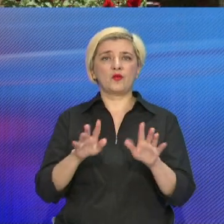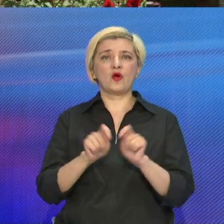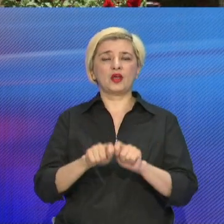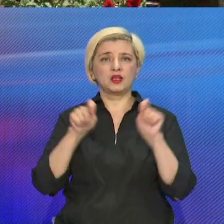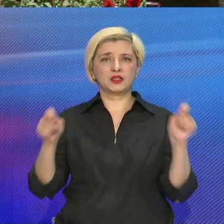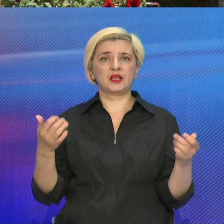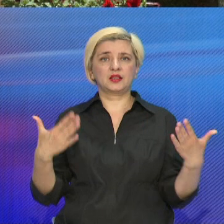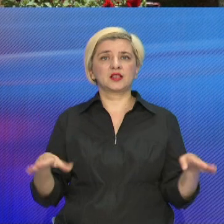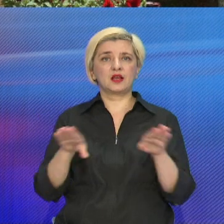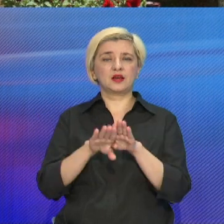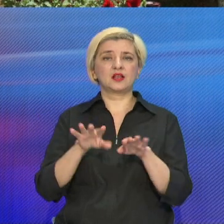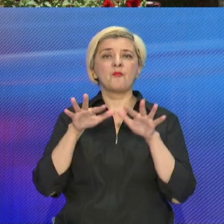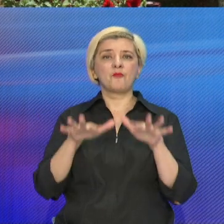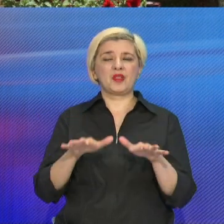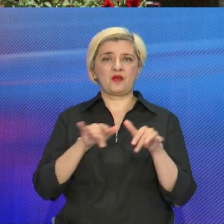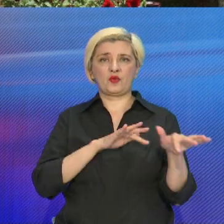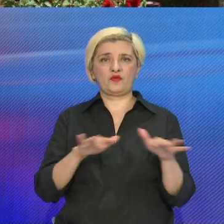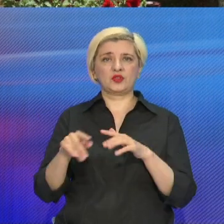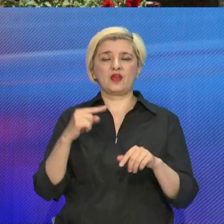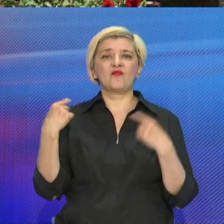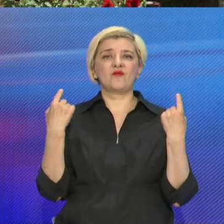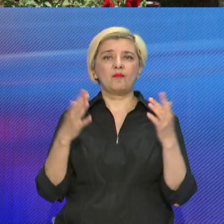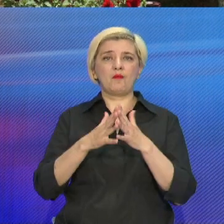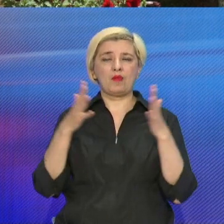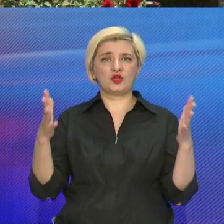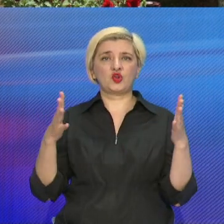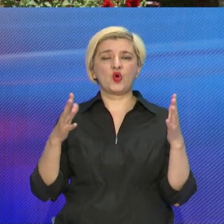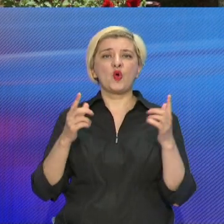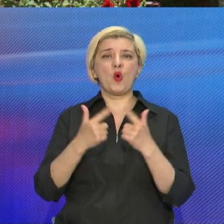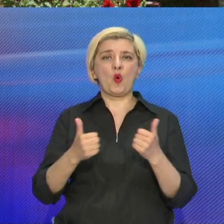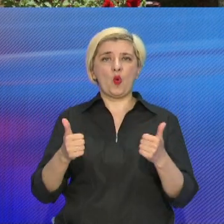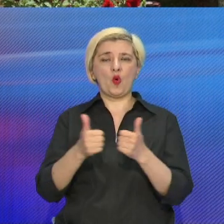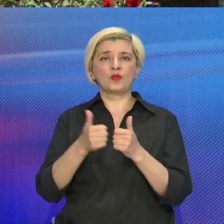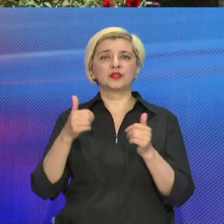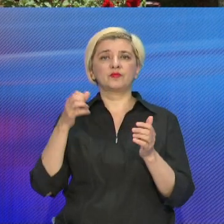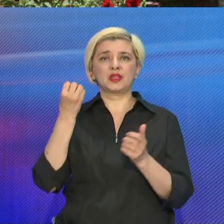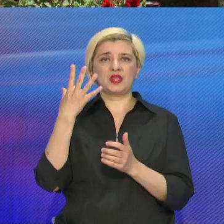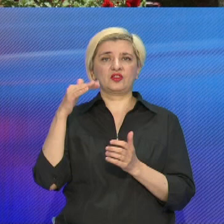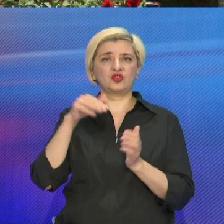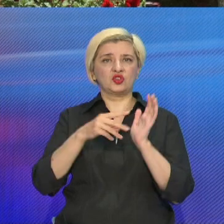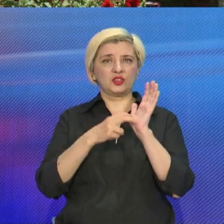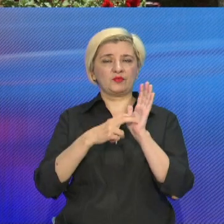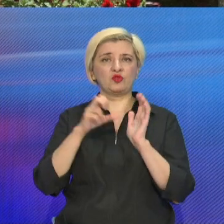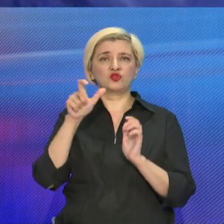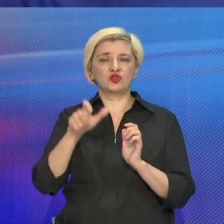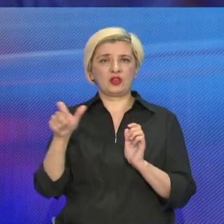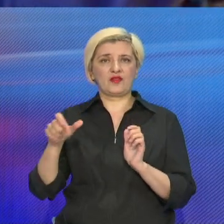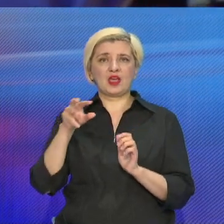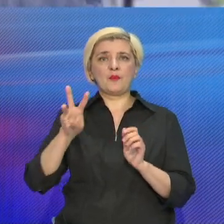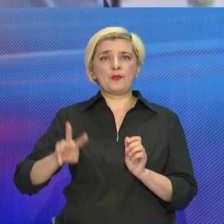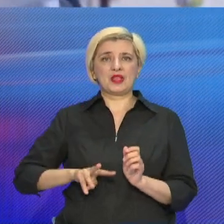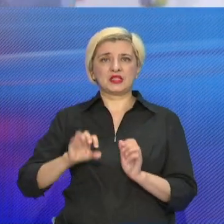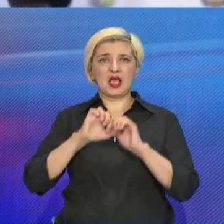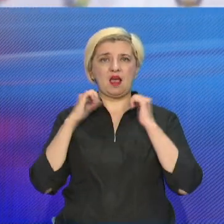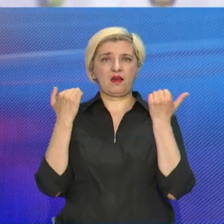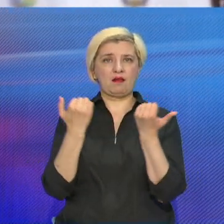правядзення стане самы вялікі комплекс, які змяшчае 15 600 чалавек – Мінск-арэна. Адбудуцца шоу 5 і 13